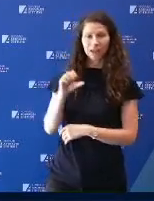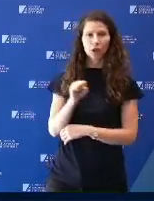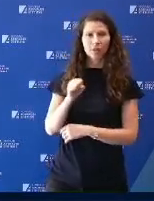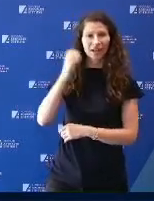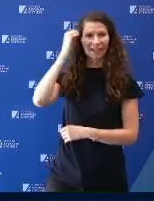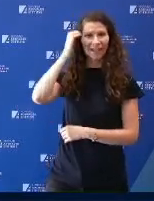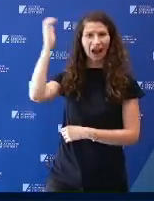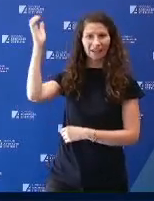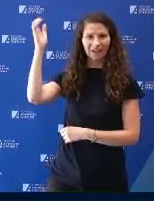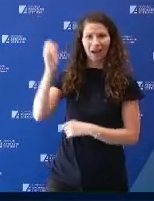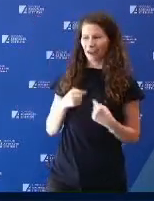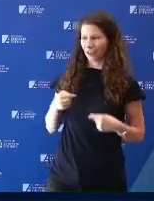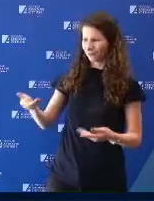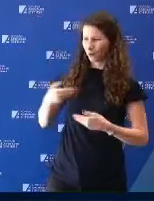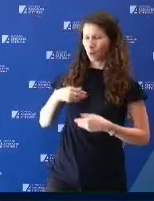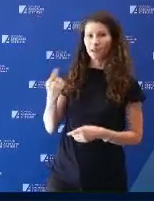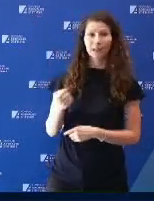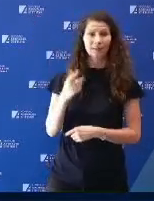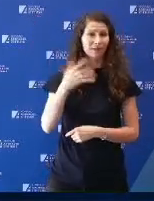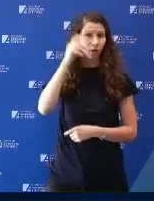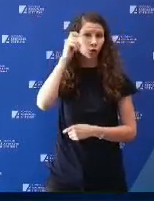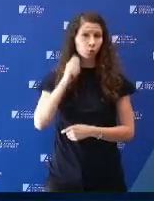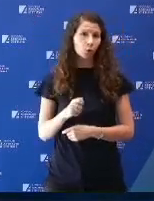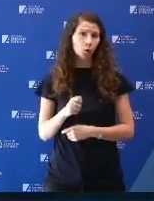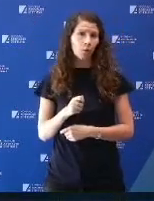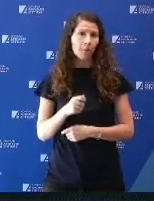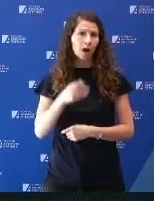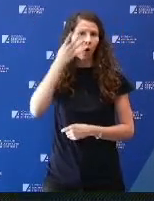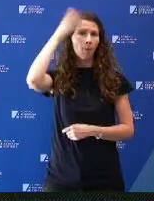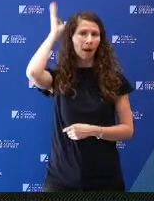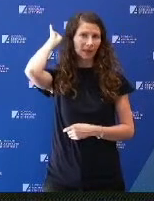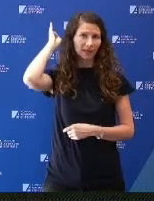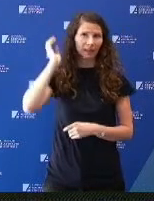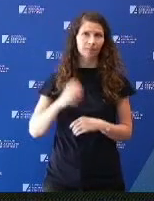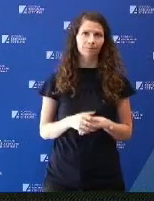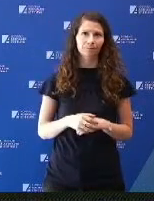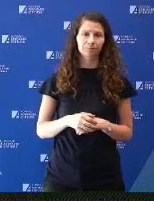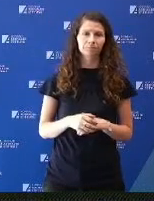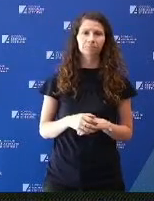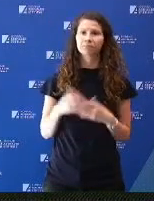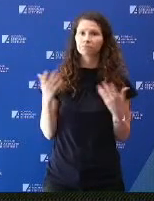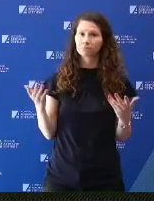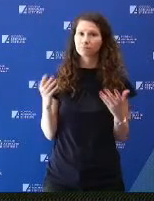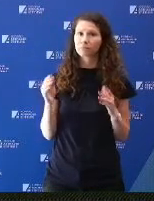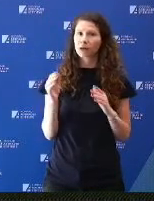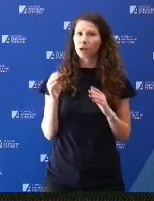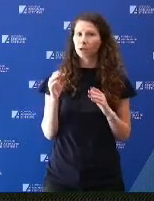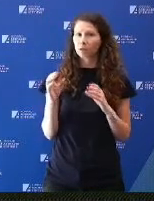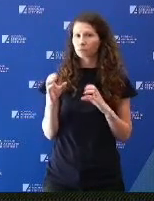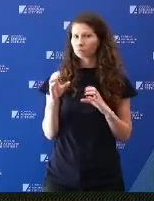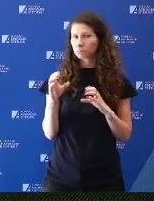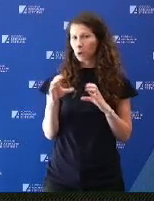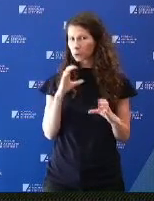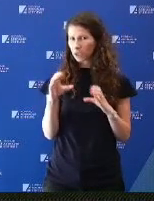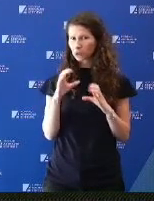zu dürfen, die studierte Romanistin und Bibliotheks- und Informationswissenschaftlerin. Ist bei uns zu Gast. Sie